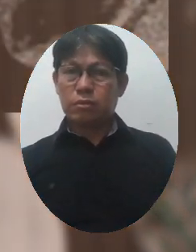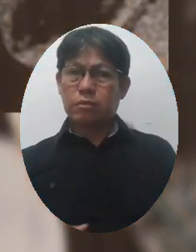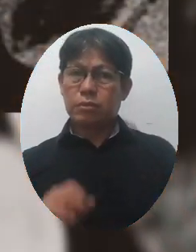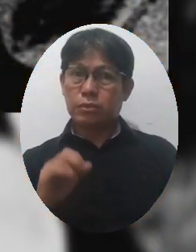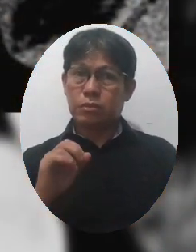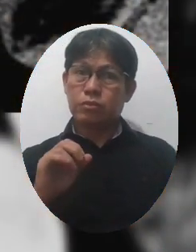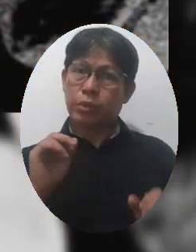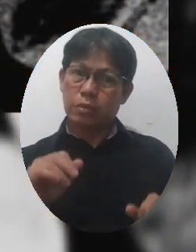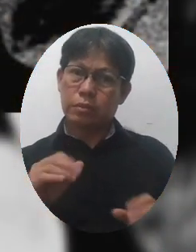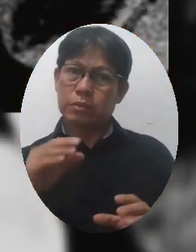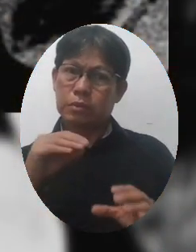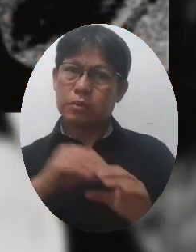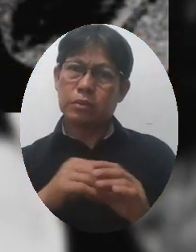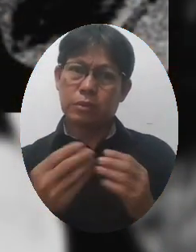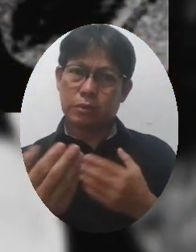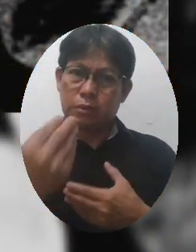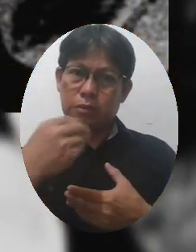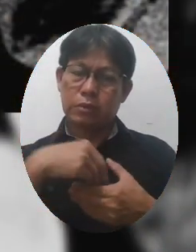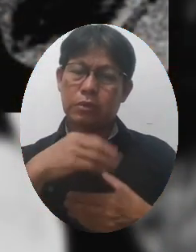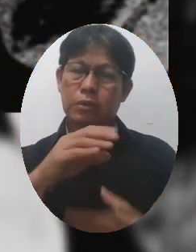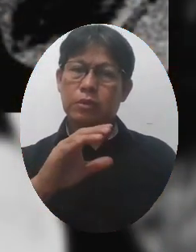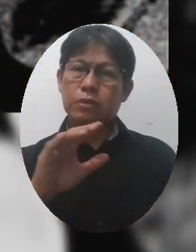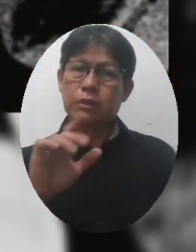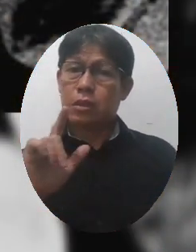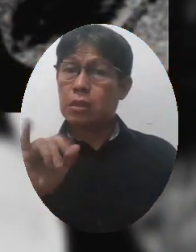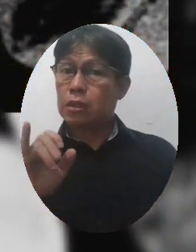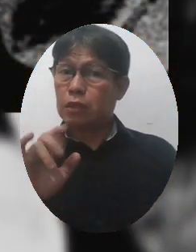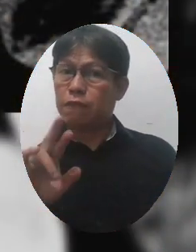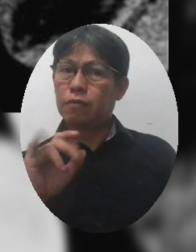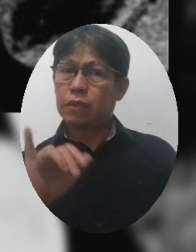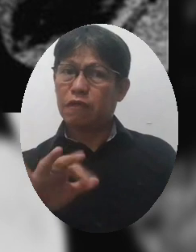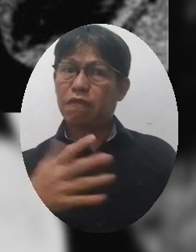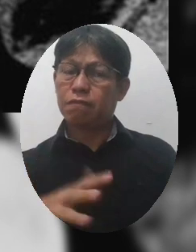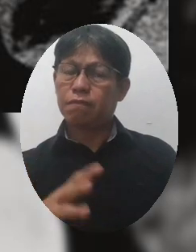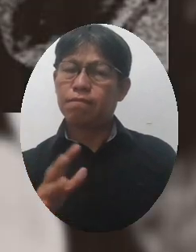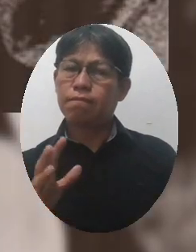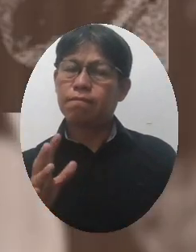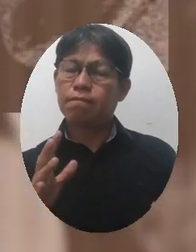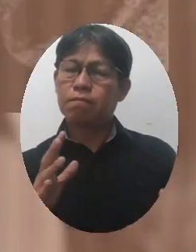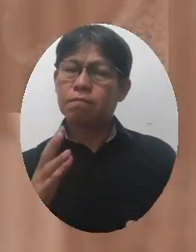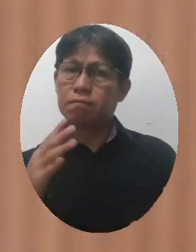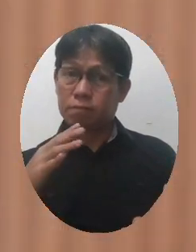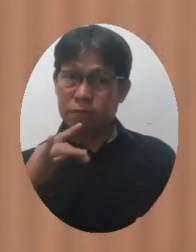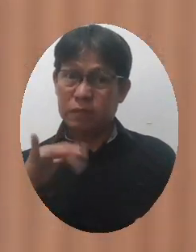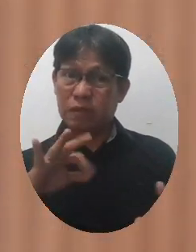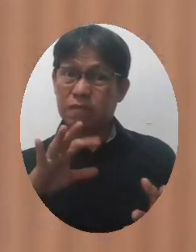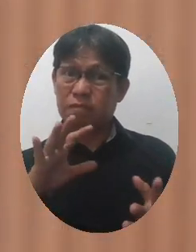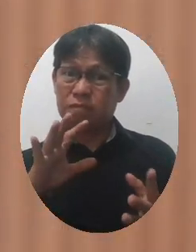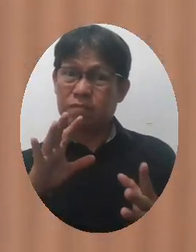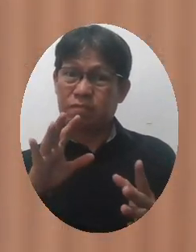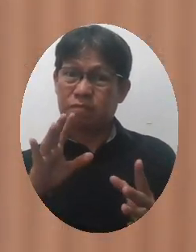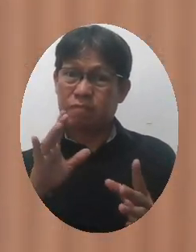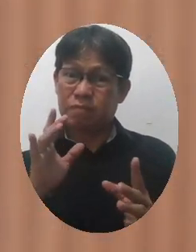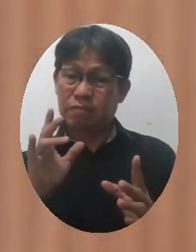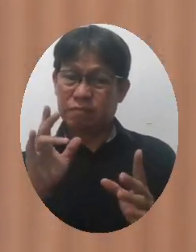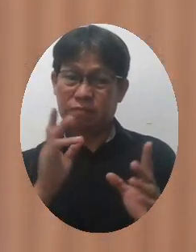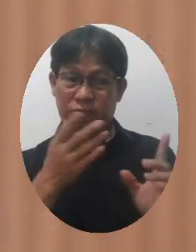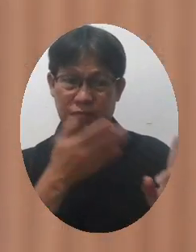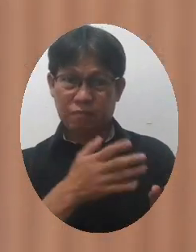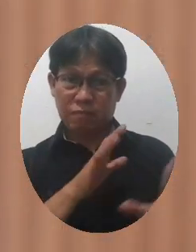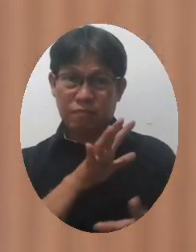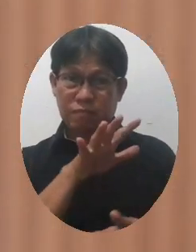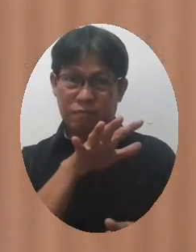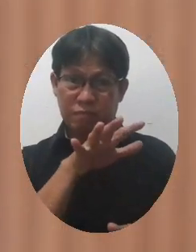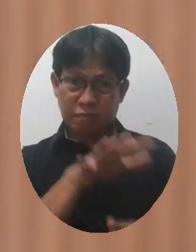tao. So, ang mga simptomas, una, pagkatapos na ma-expose ang tao sa tubig